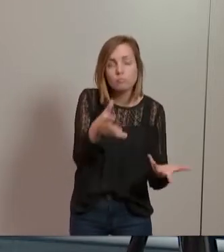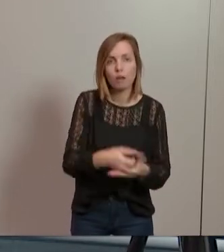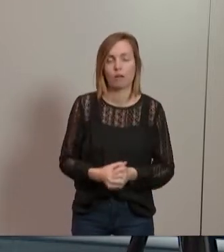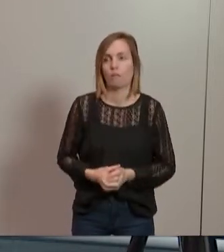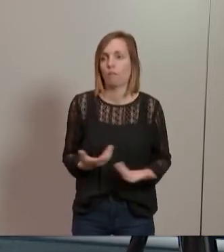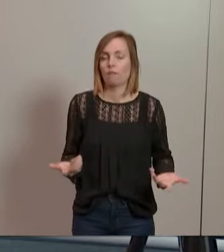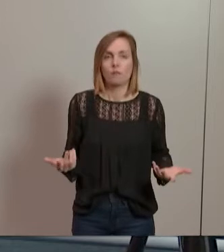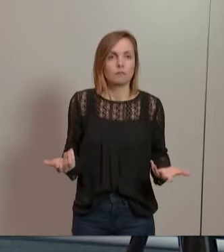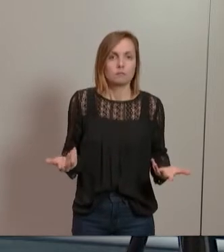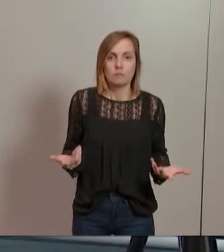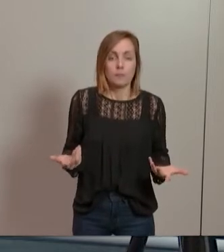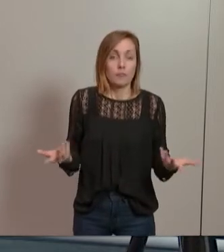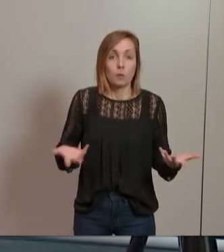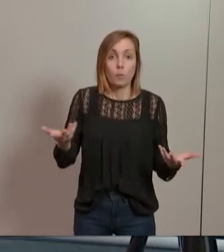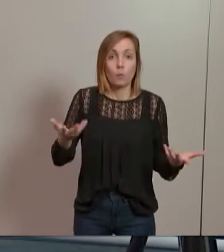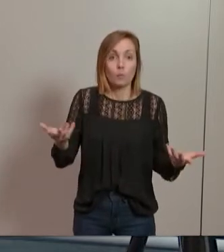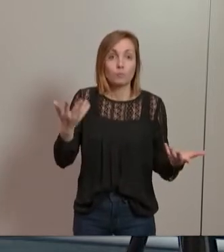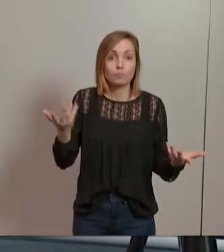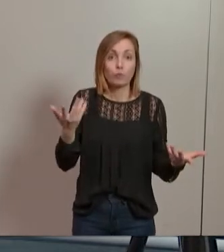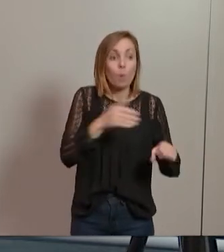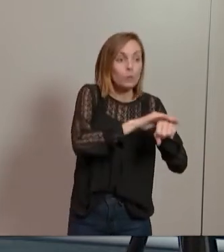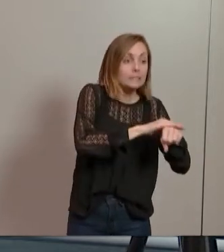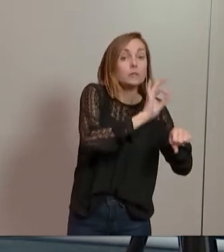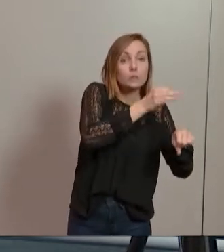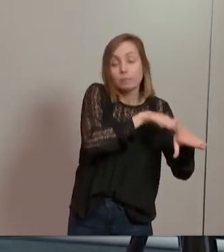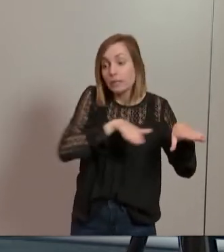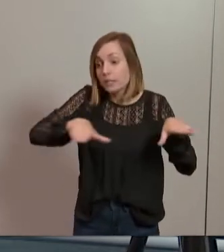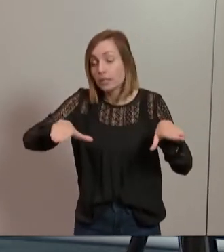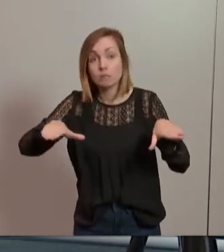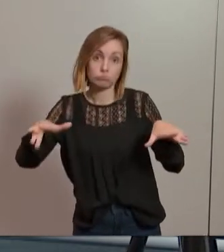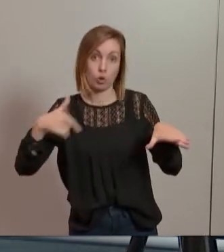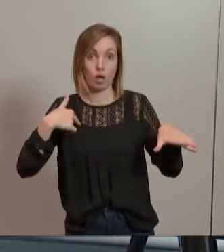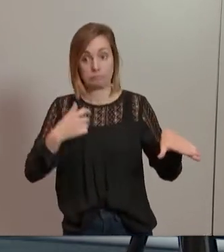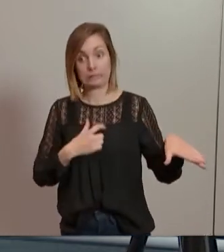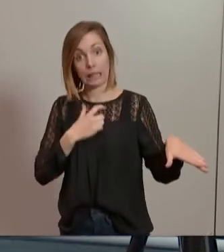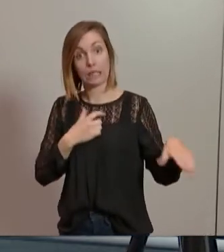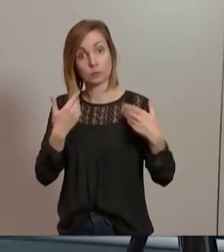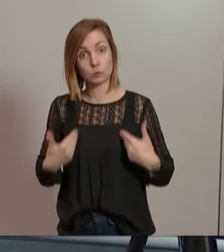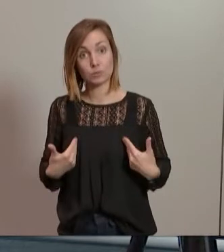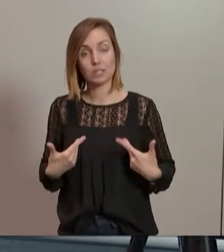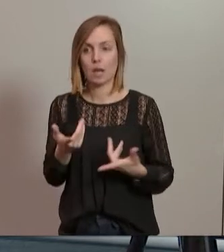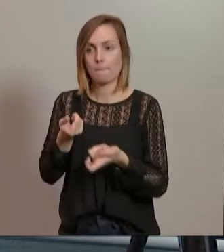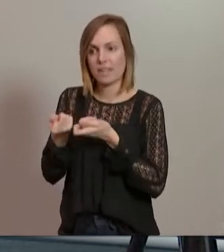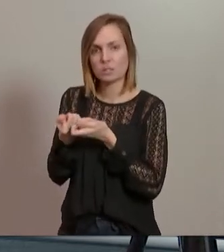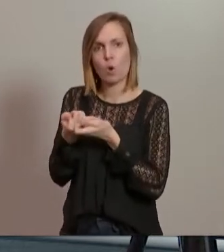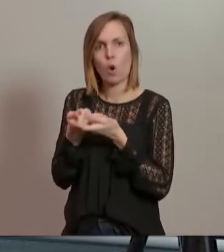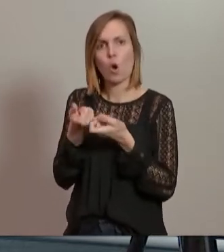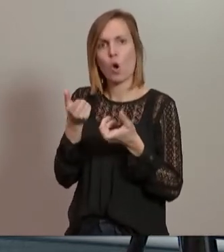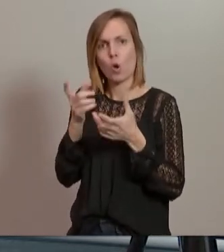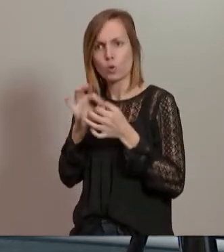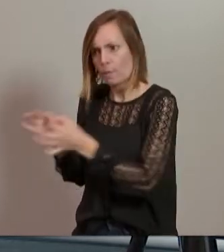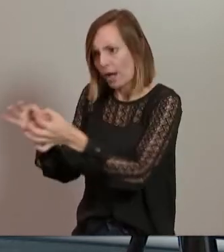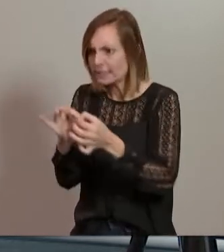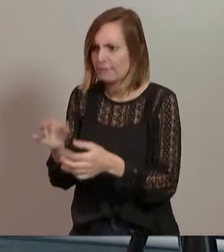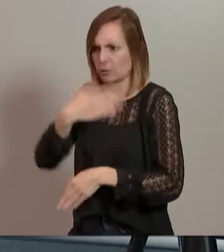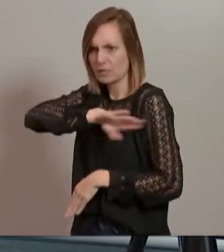vie, en dehors du côté politique, je suis cadre. Et quand j'entends management collaboratif, responsabilisation